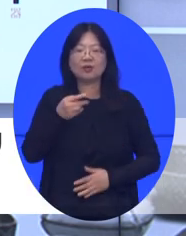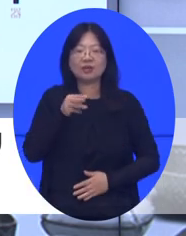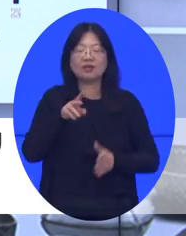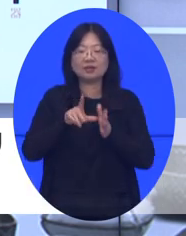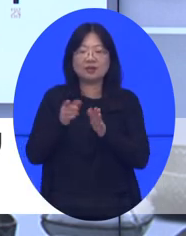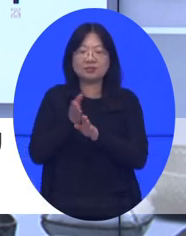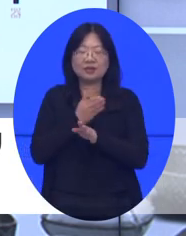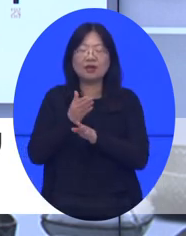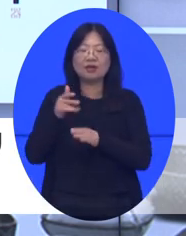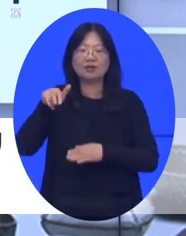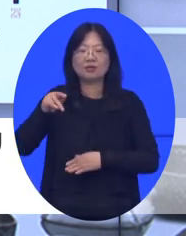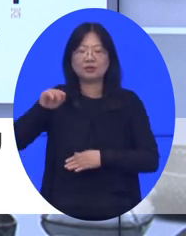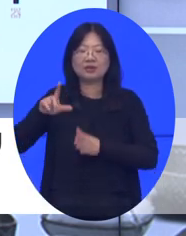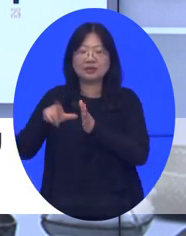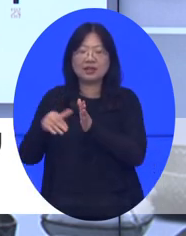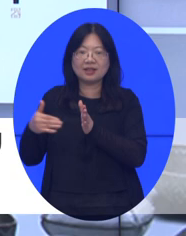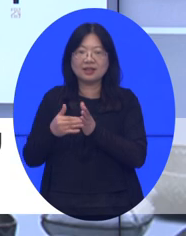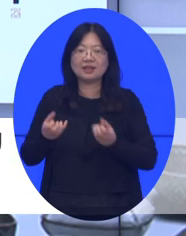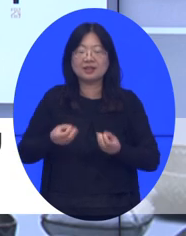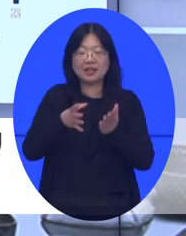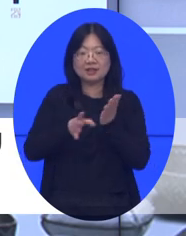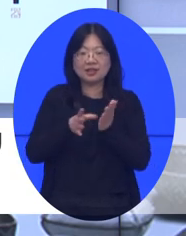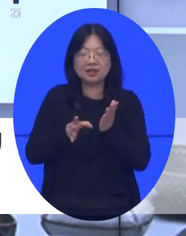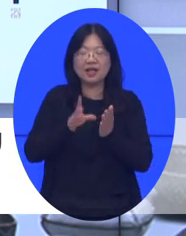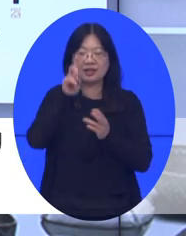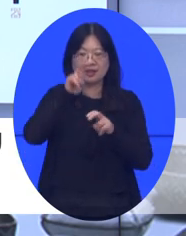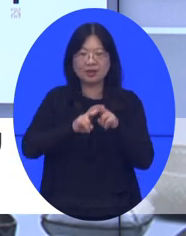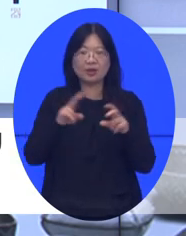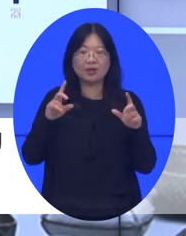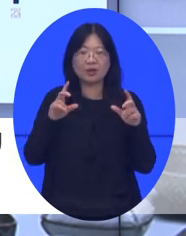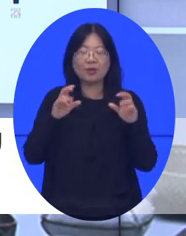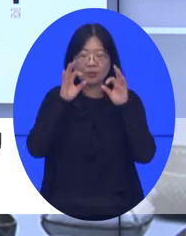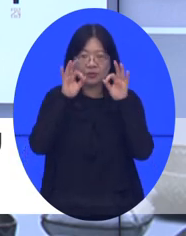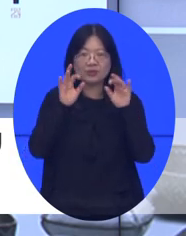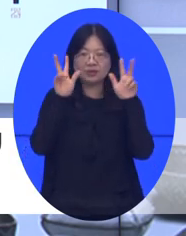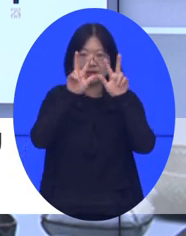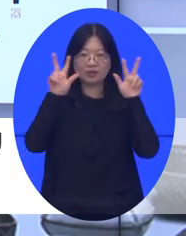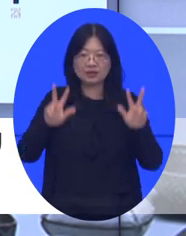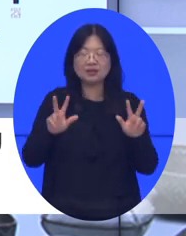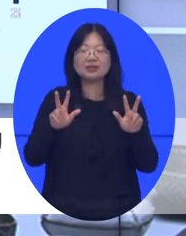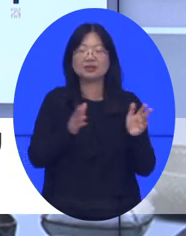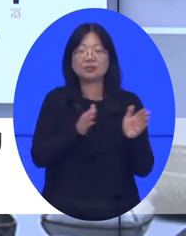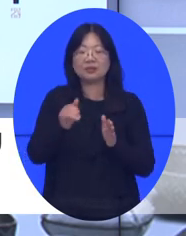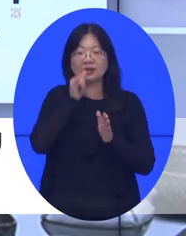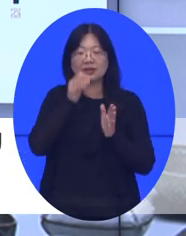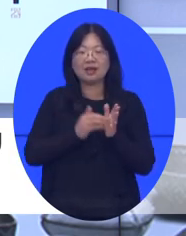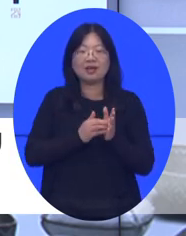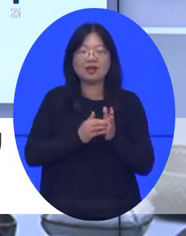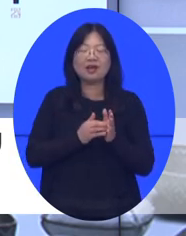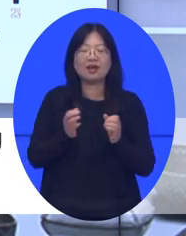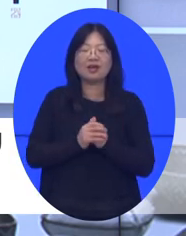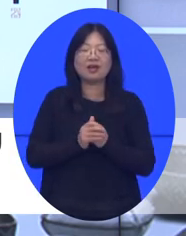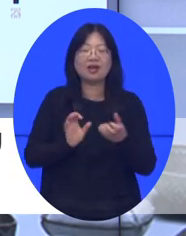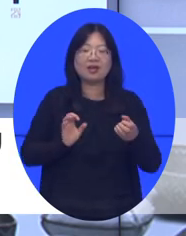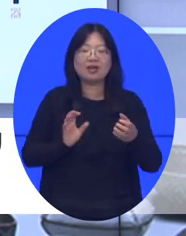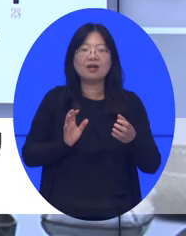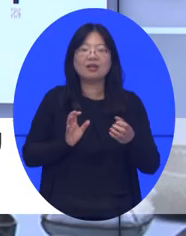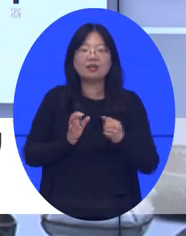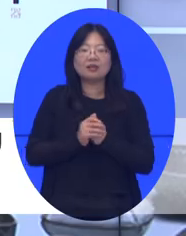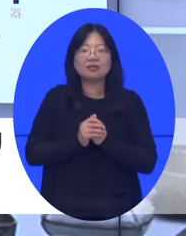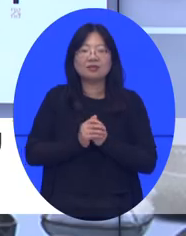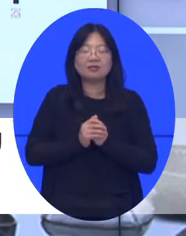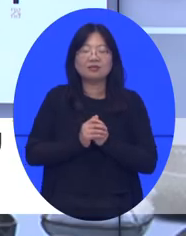고려시대부터 조선시대까지의 도자재기들을 한 번에 만나볼 수 있는 전시가 마련됐습니다. 도자재기의 신비로움을 함께 감상해